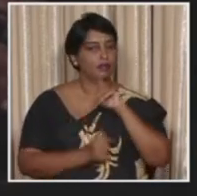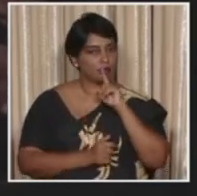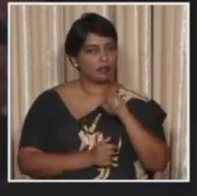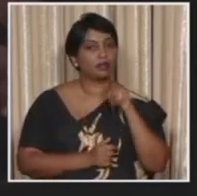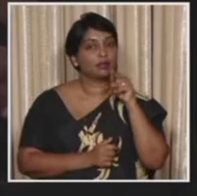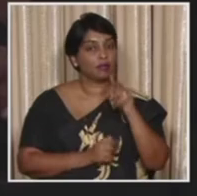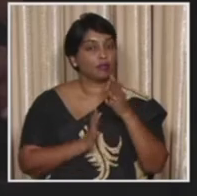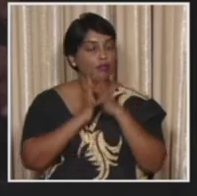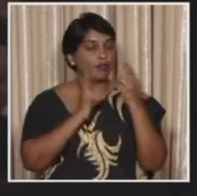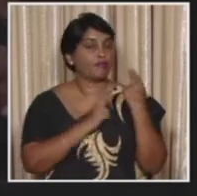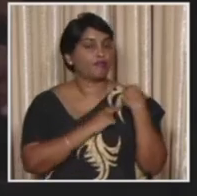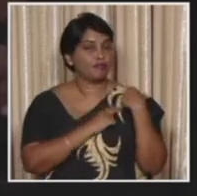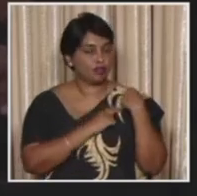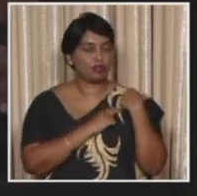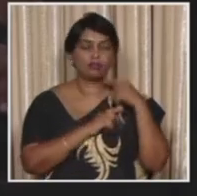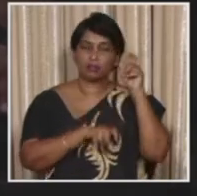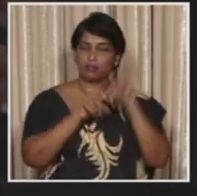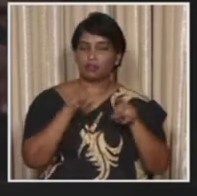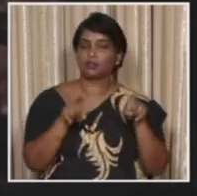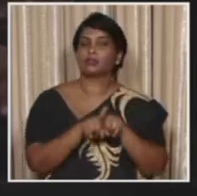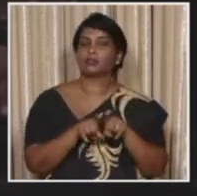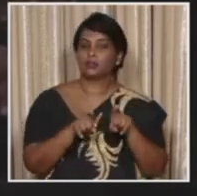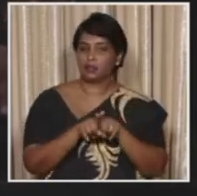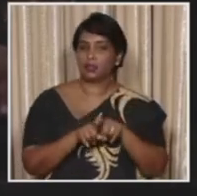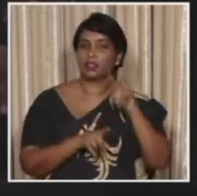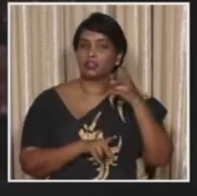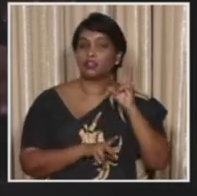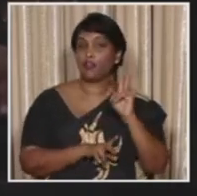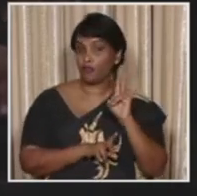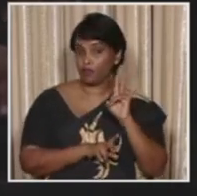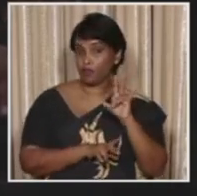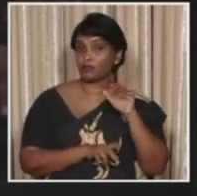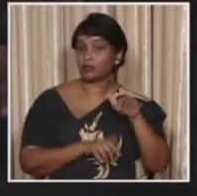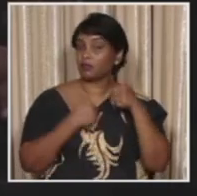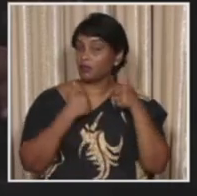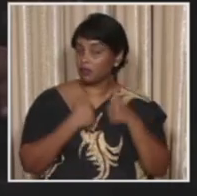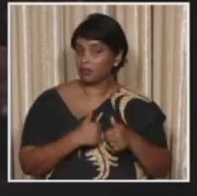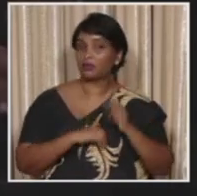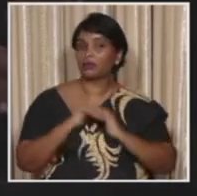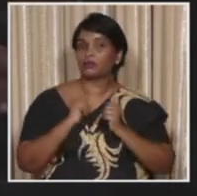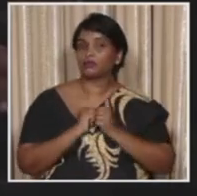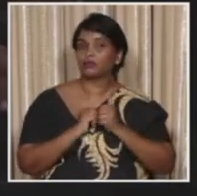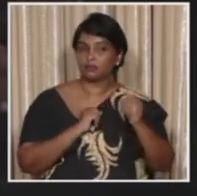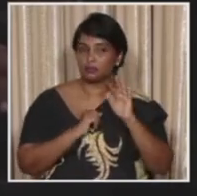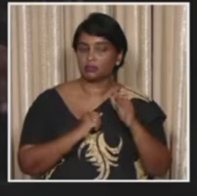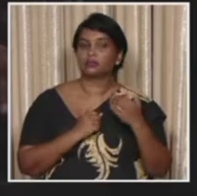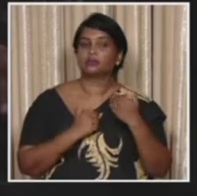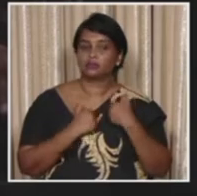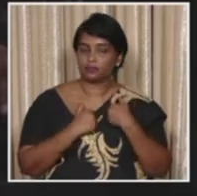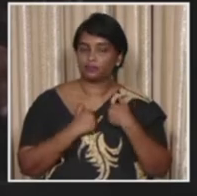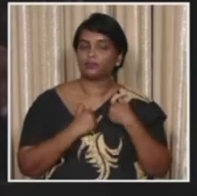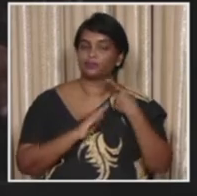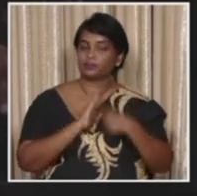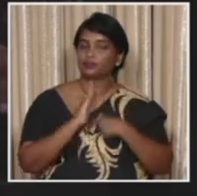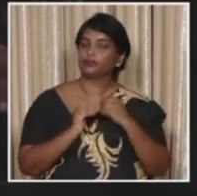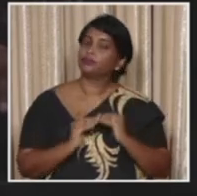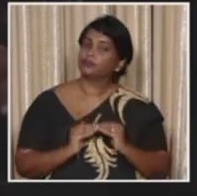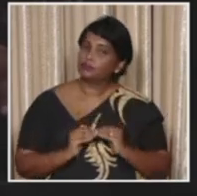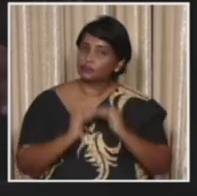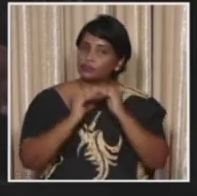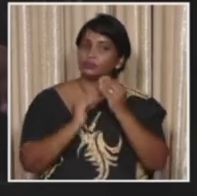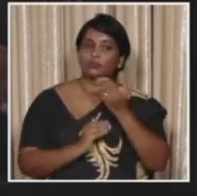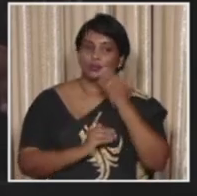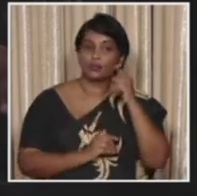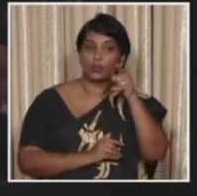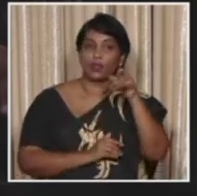ලොකු වගකීමක් තියෙනවා නිලධාරීන් නැටියට මේ 225 හරියට මේ වැඩේ හරියට කරොත් මම හිතනවා මේ රට ගොඩනගා ගන්න පුළුවන් ඔබේ දරුවා